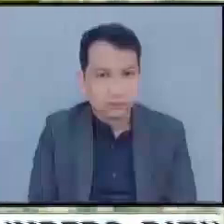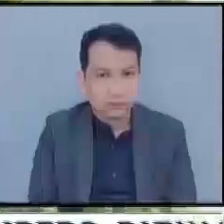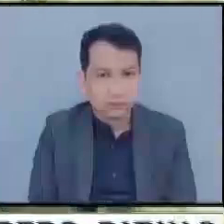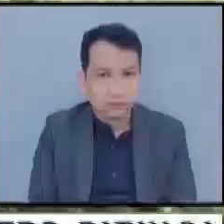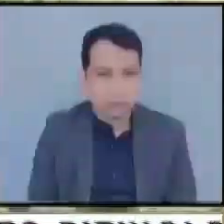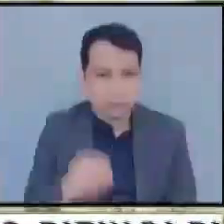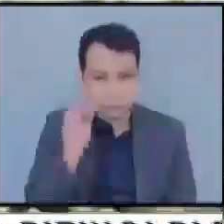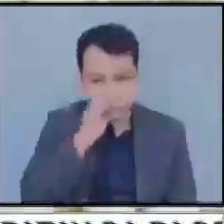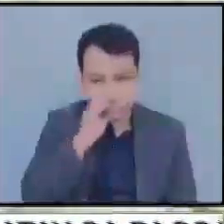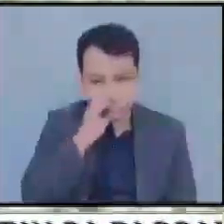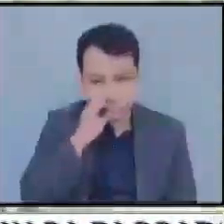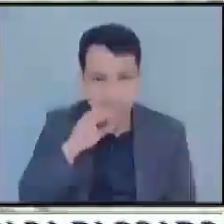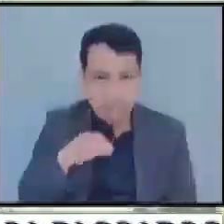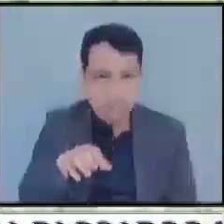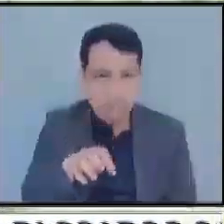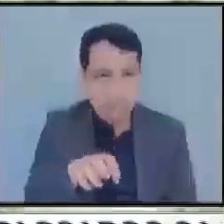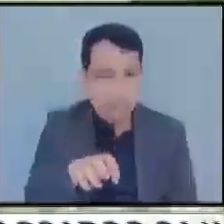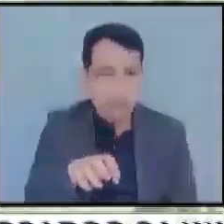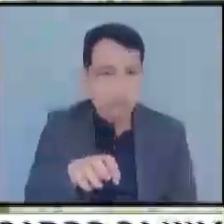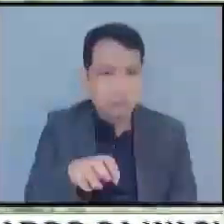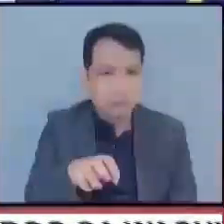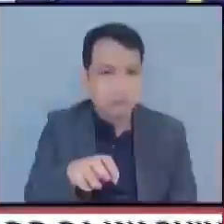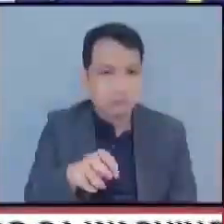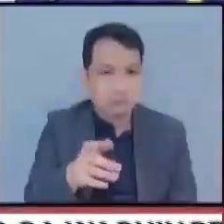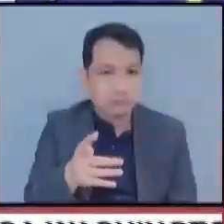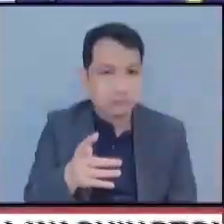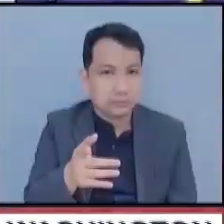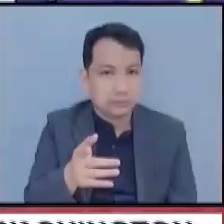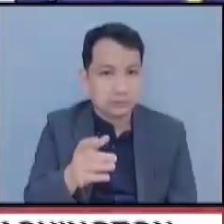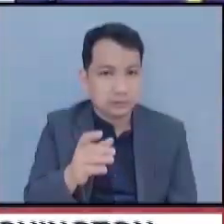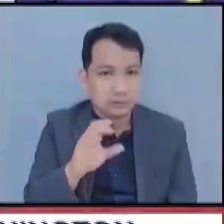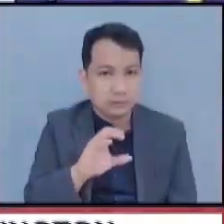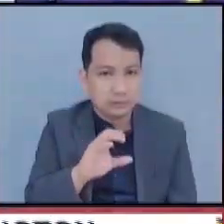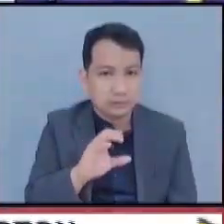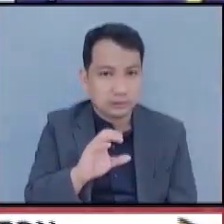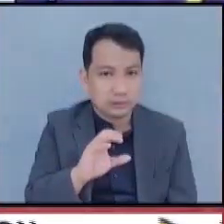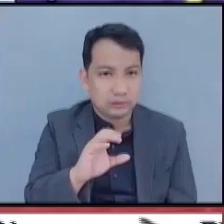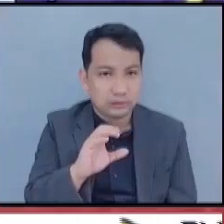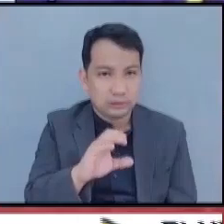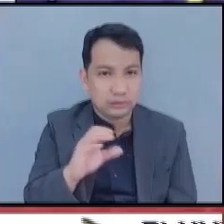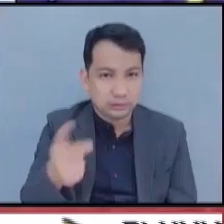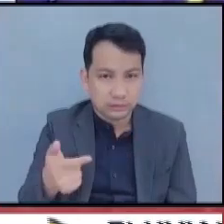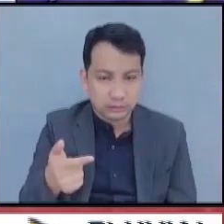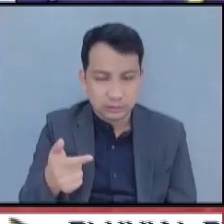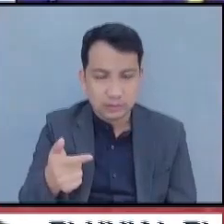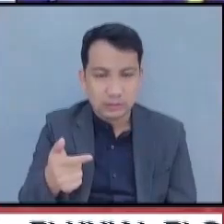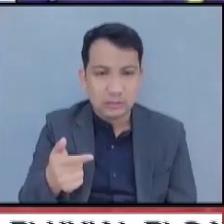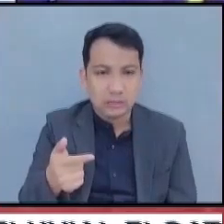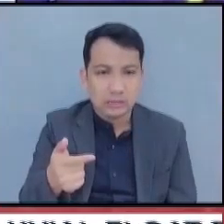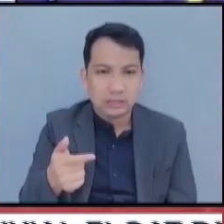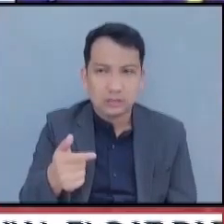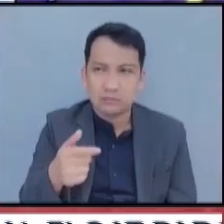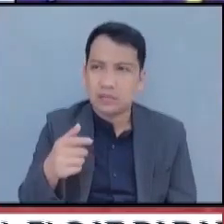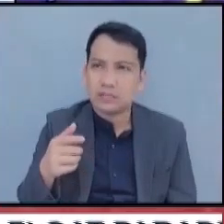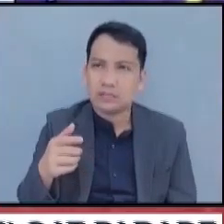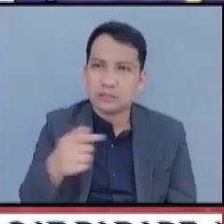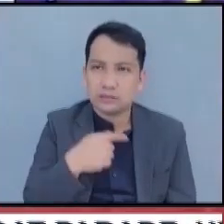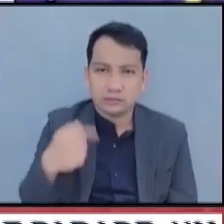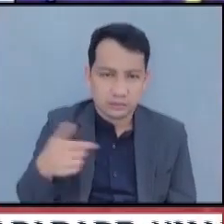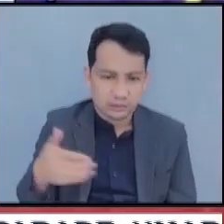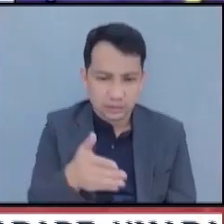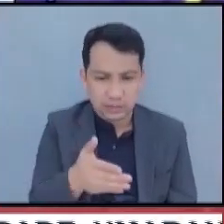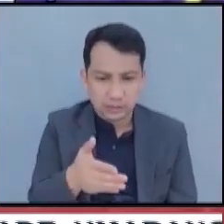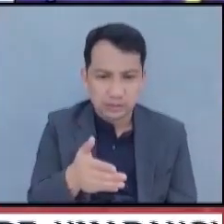fishermen, yung mga Chinese fishermen, if I'm not mistaken, ay gumagamit po